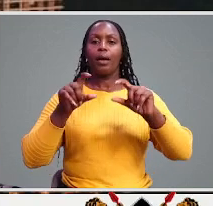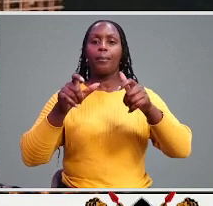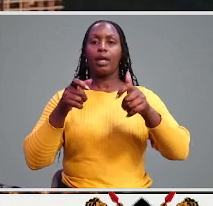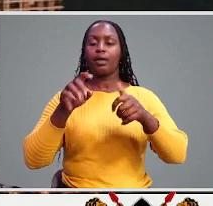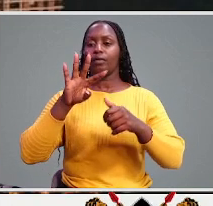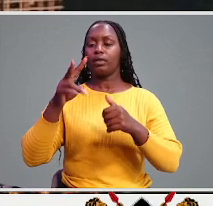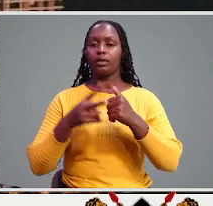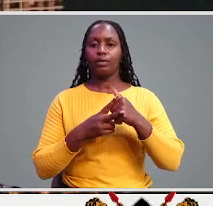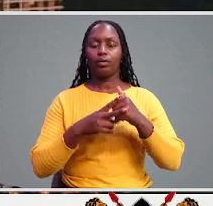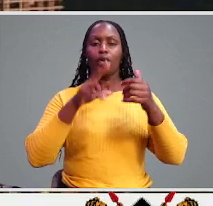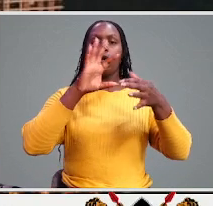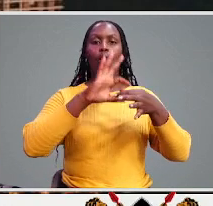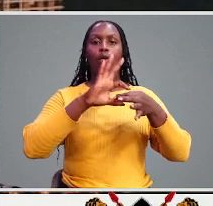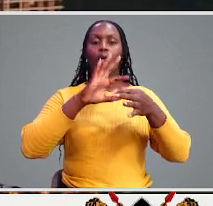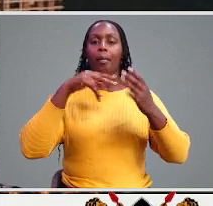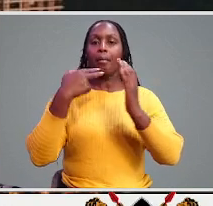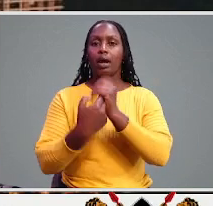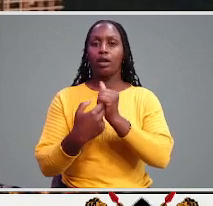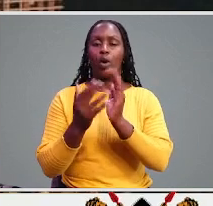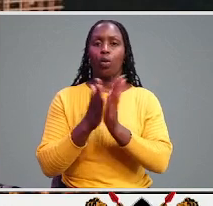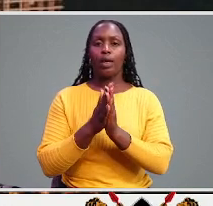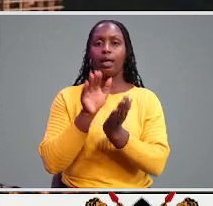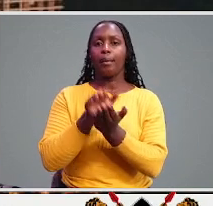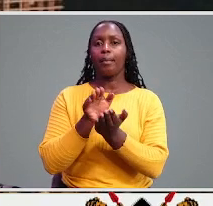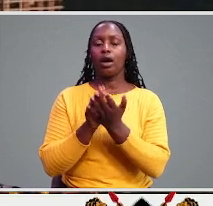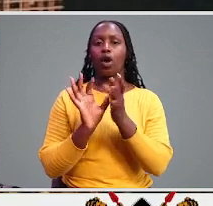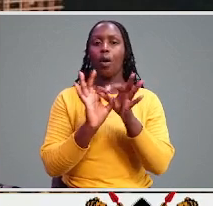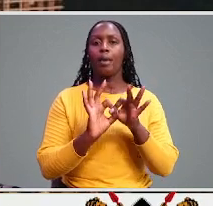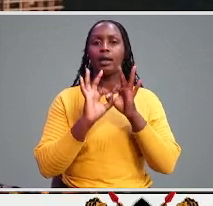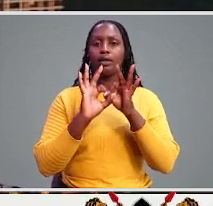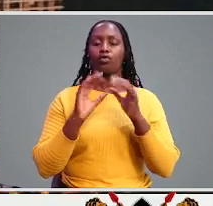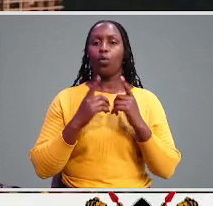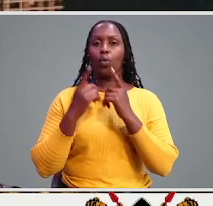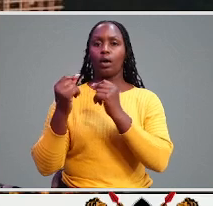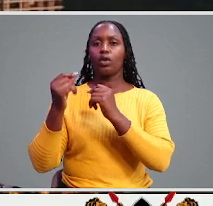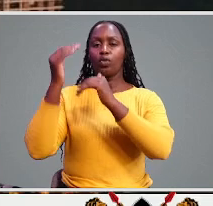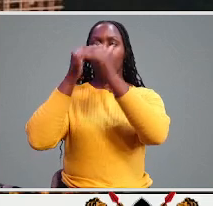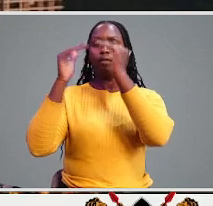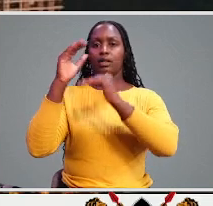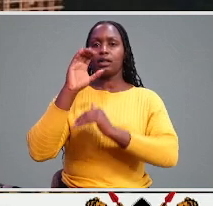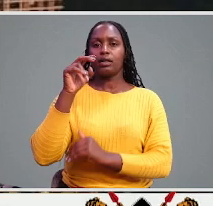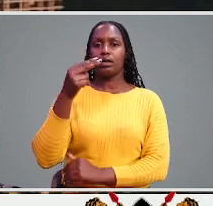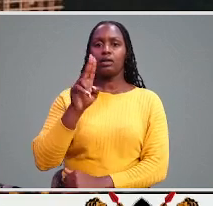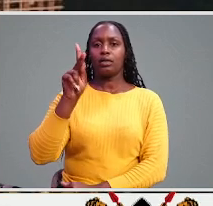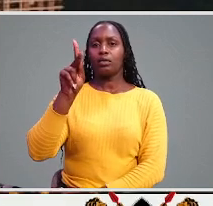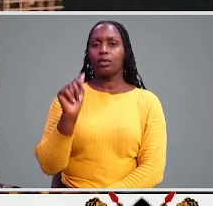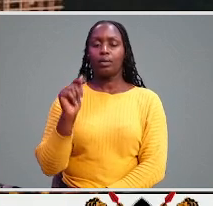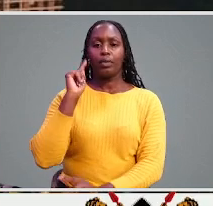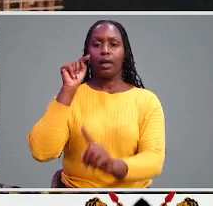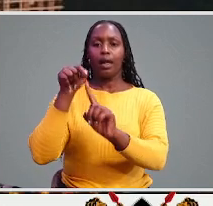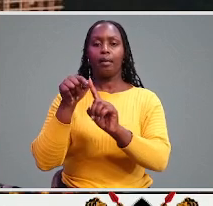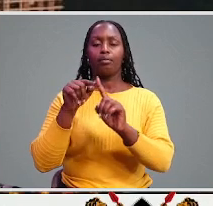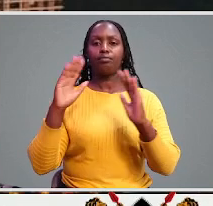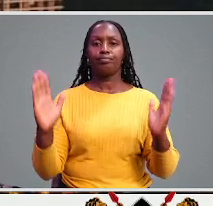Ushirikiano na benki ya Cooperative kimepeleka burudani katika chuo kikuu cha Chuka, kaunti ya Tharaka Nithi, kwa nia ya